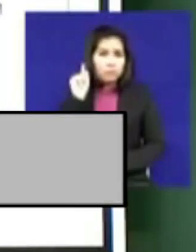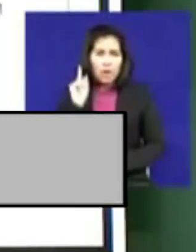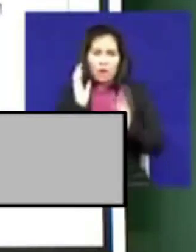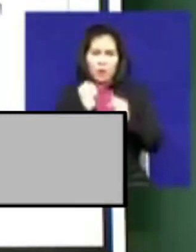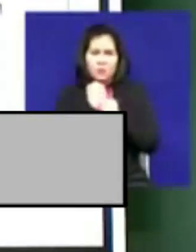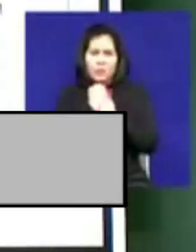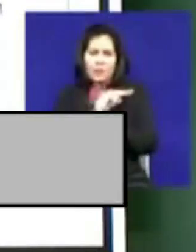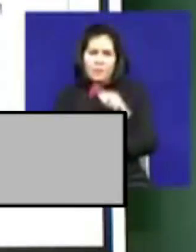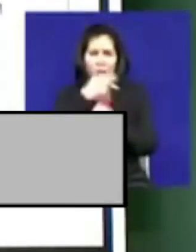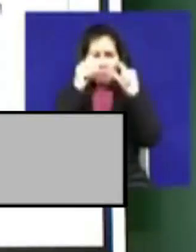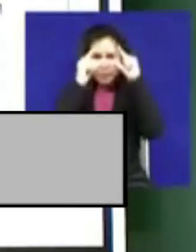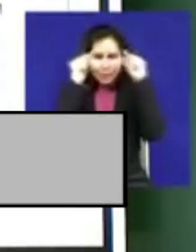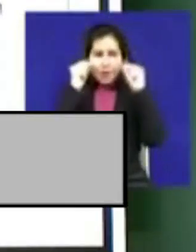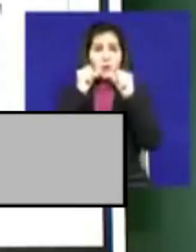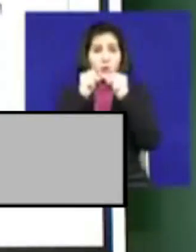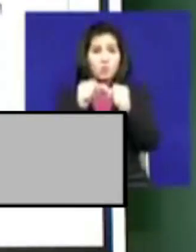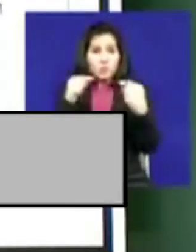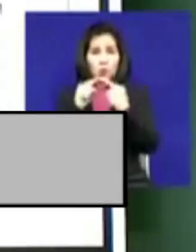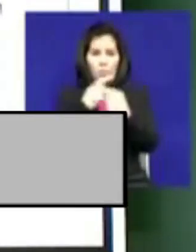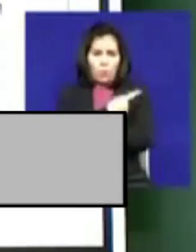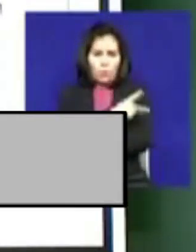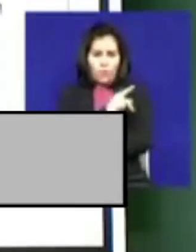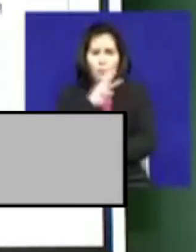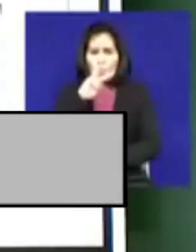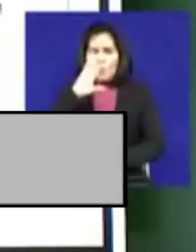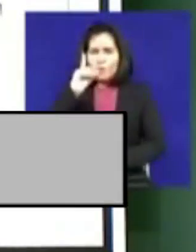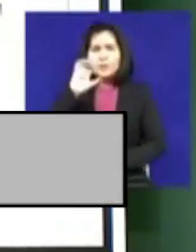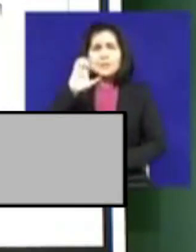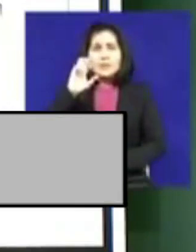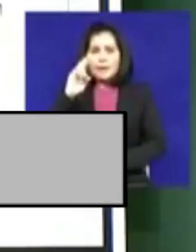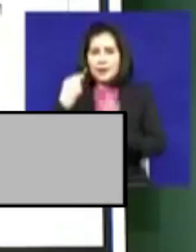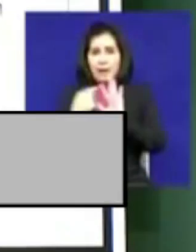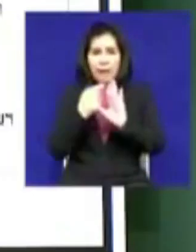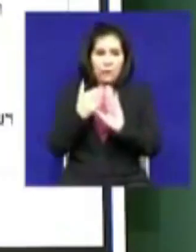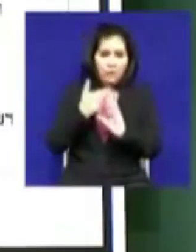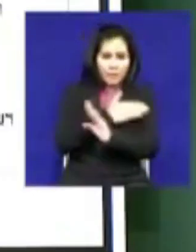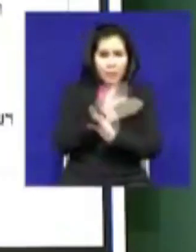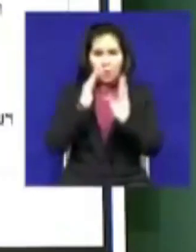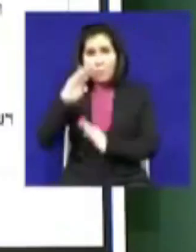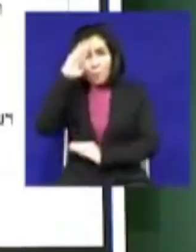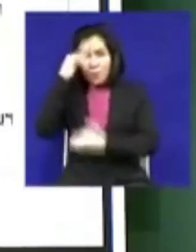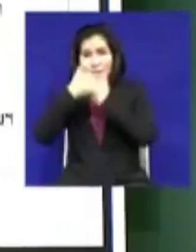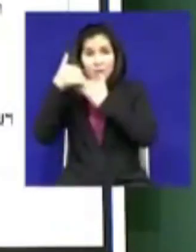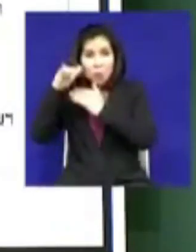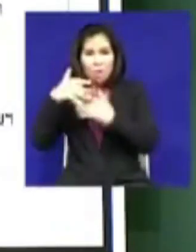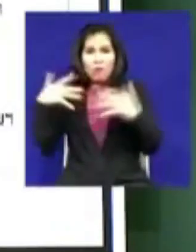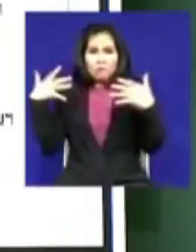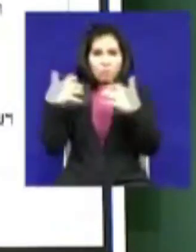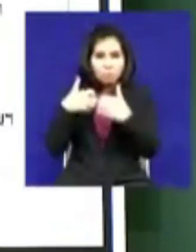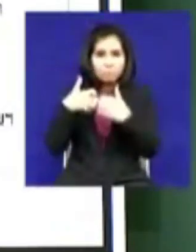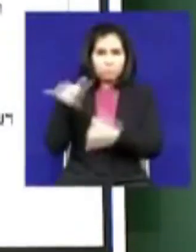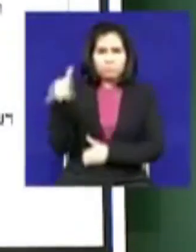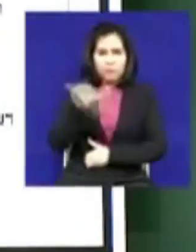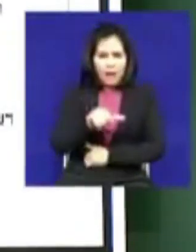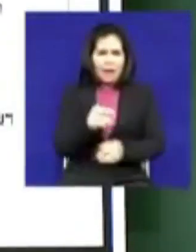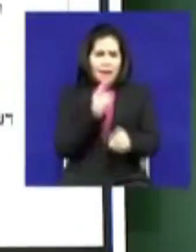การแพทย์และสาธารณสุขเนี่ยที่โรงพยาบาลวชิระภูเก็ตนะครับซึ่งทำการรักษาผู้ป่วยชาวต่างชาตินะครับที่ประสบอุบัติเหตุแล้